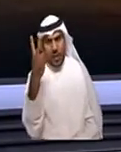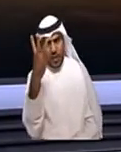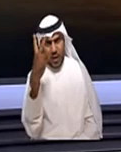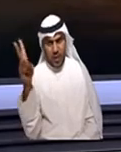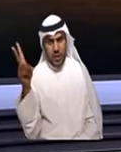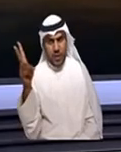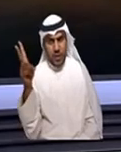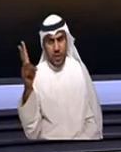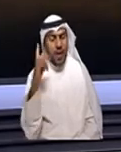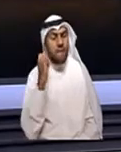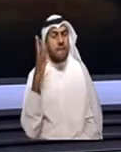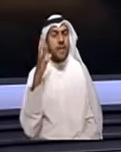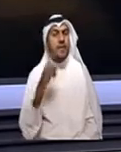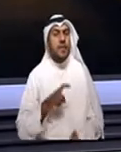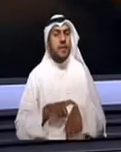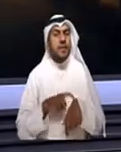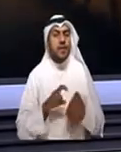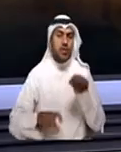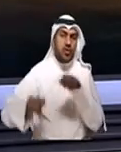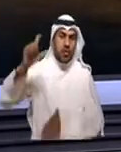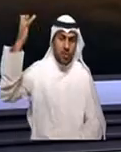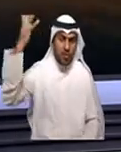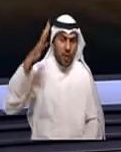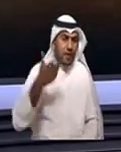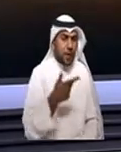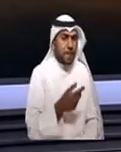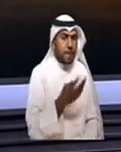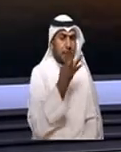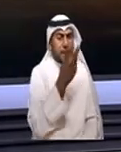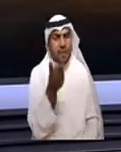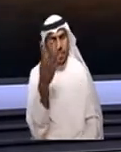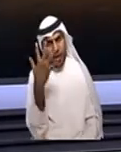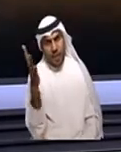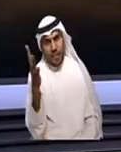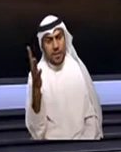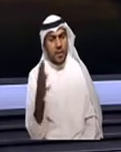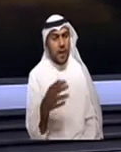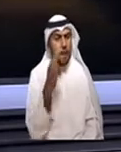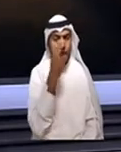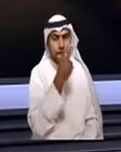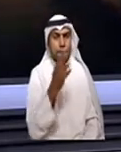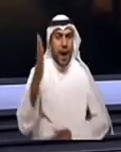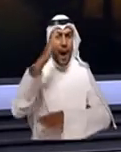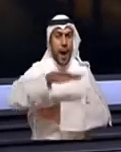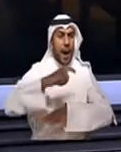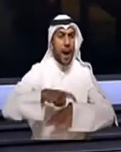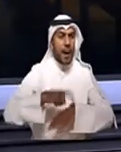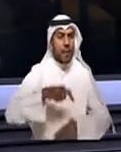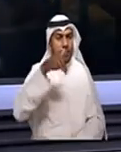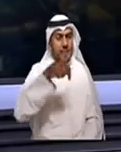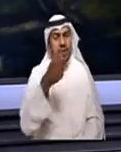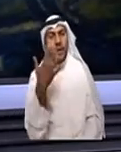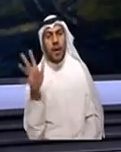دقيقة، موعد شروق الشمس الساعة 4:57 دقيقة، موعد أذان المغرب الساعة 6:50